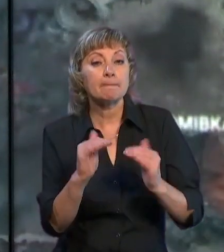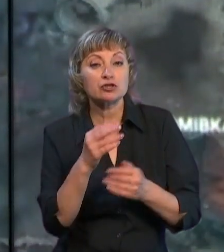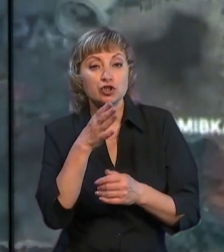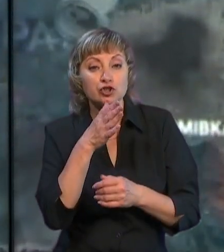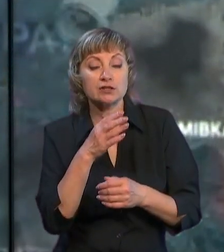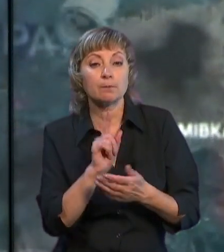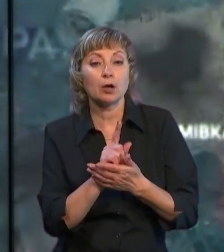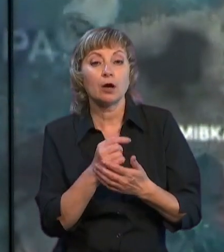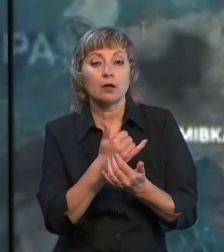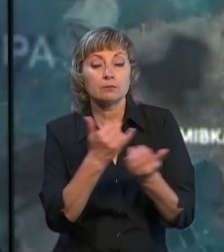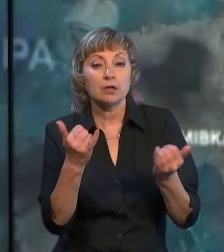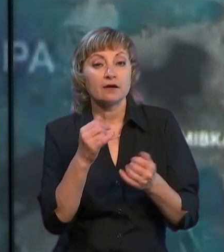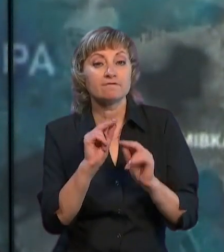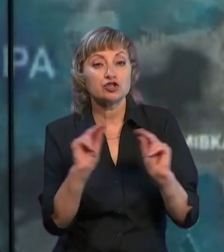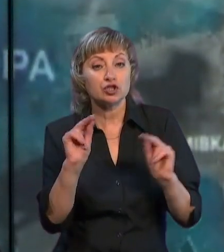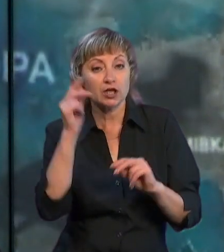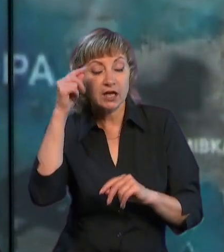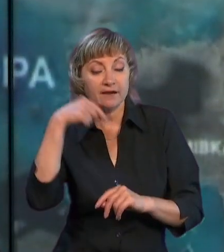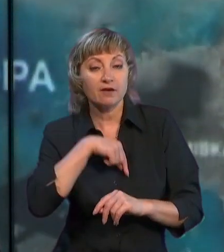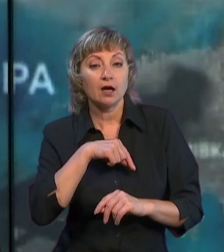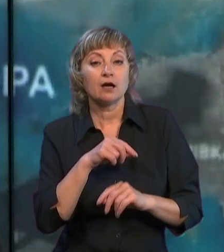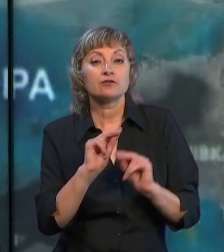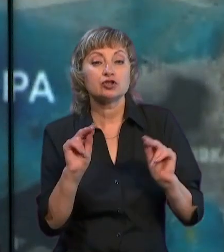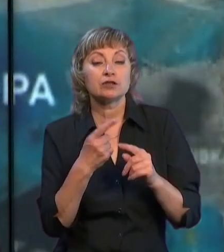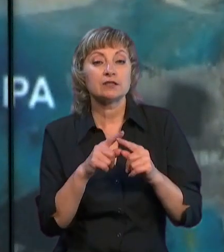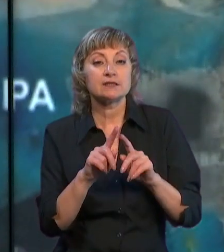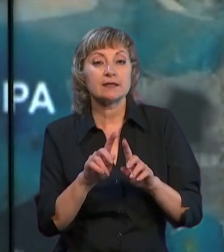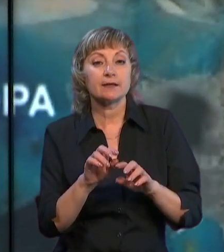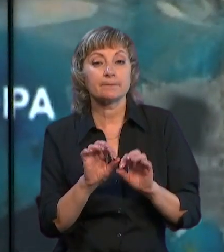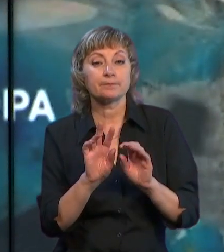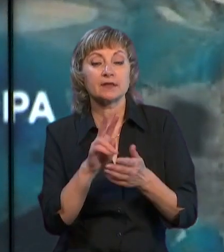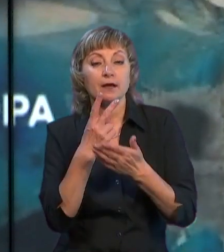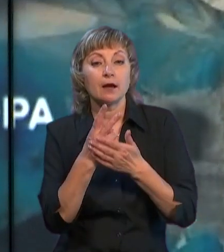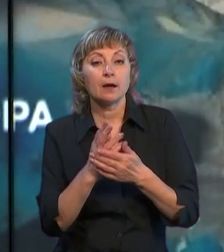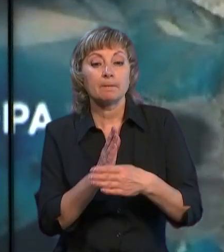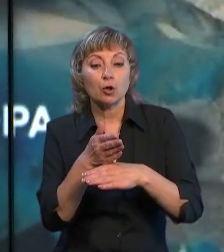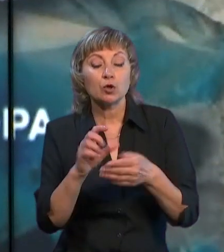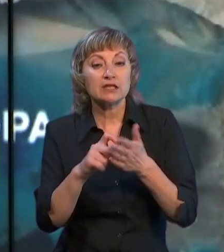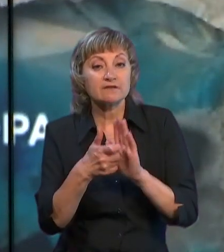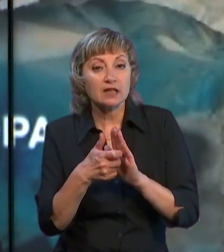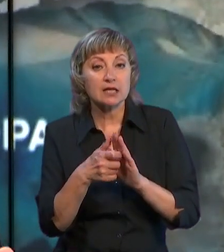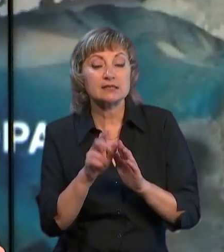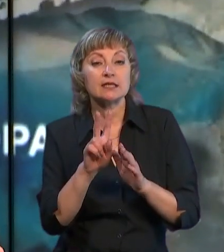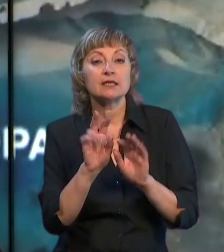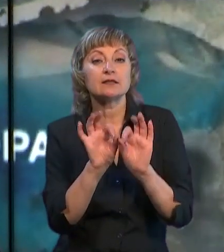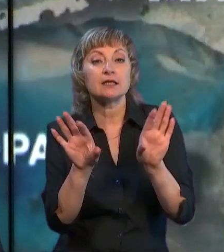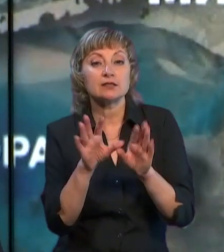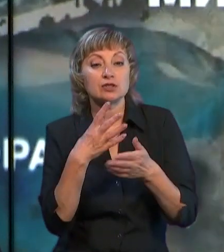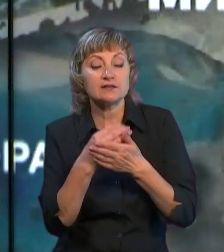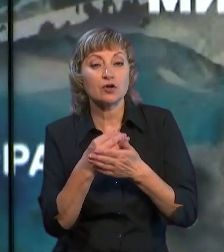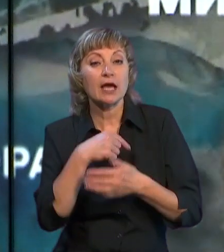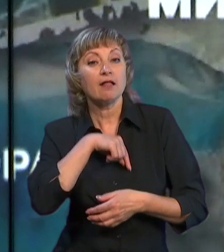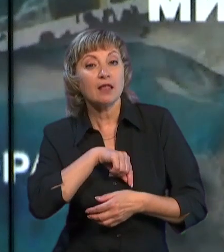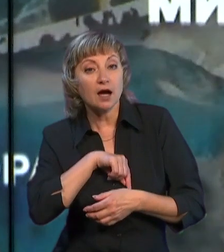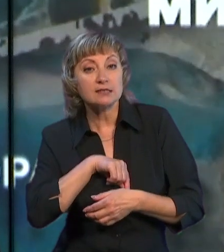психологічному добробуту вчителів. Бо вчитель – це такий певний ретранслятор, який приходить в клас і транслює свій